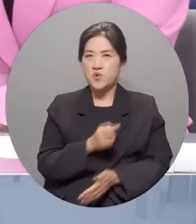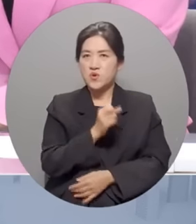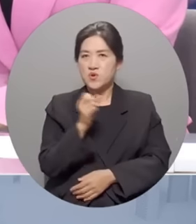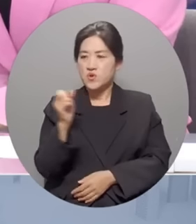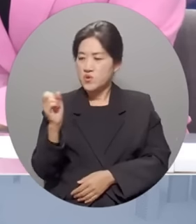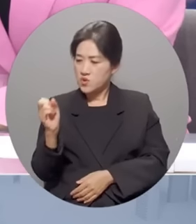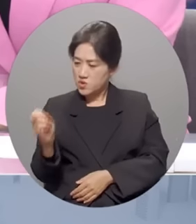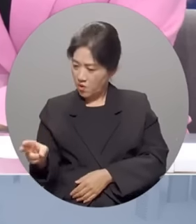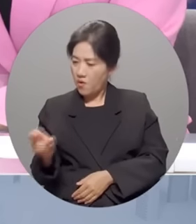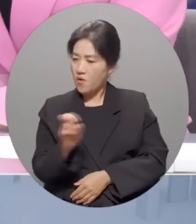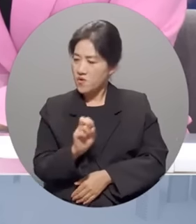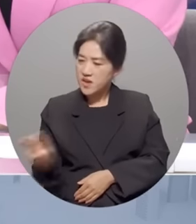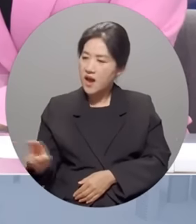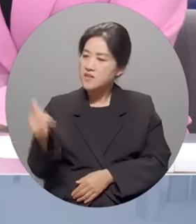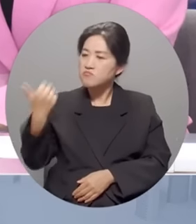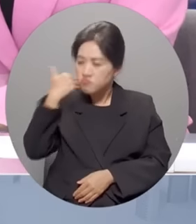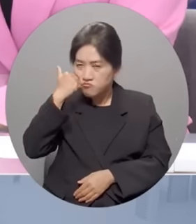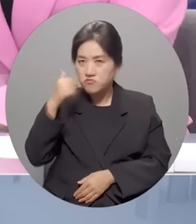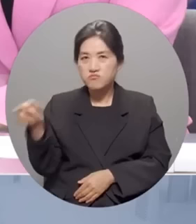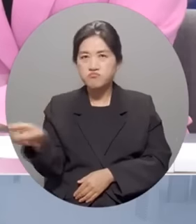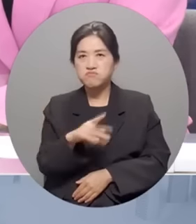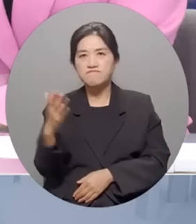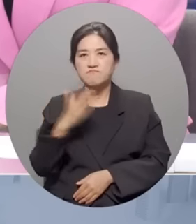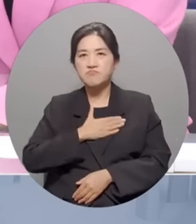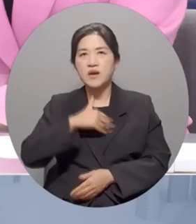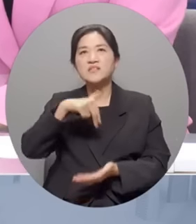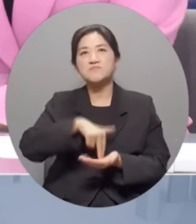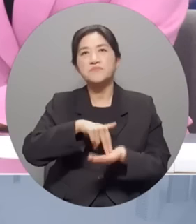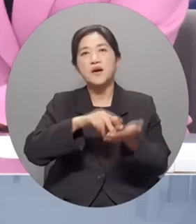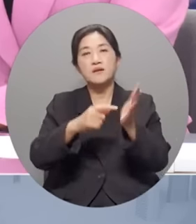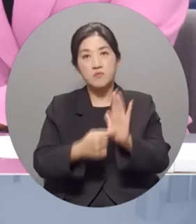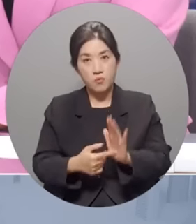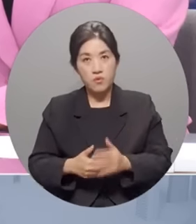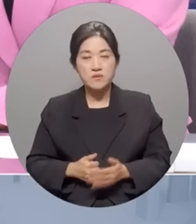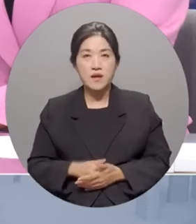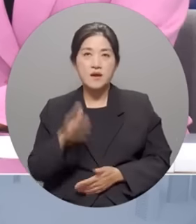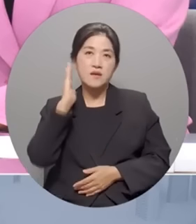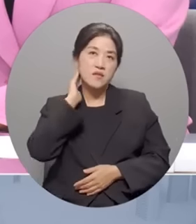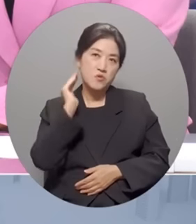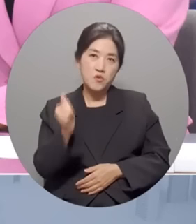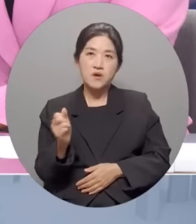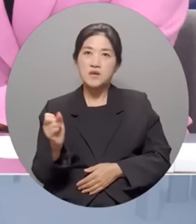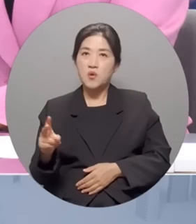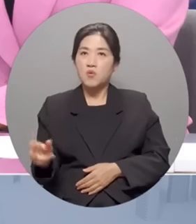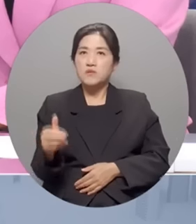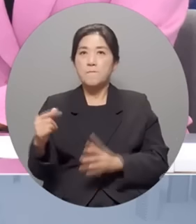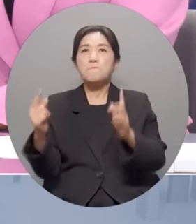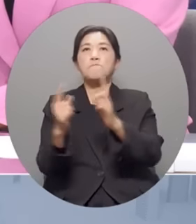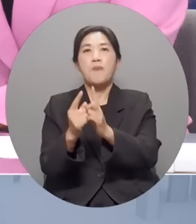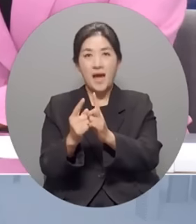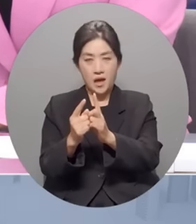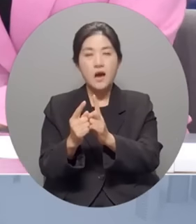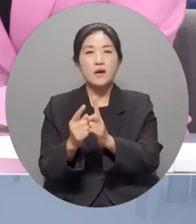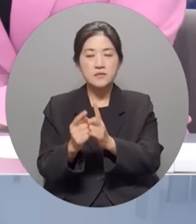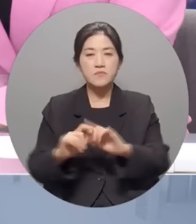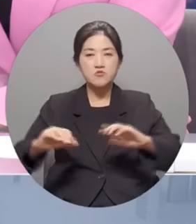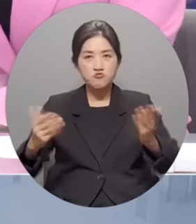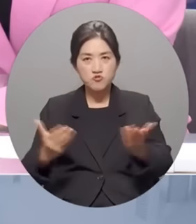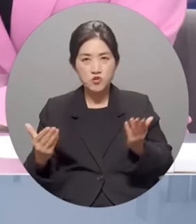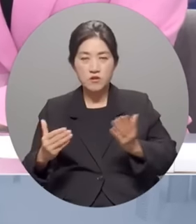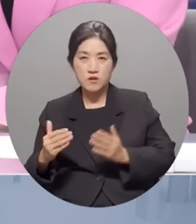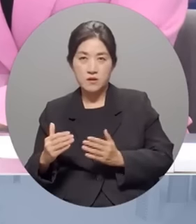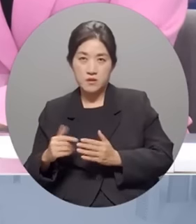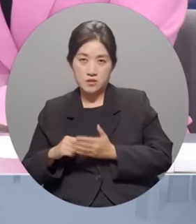대표인지 야당 대표인지 모르겠다며 불쾌한 하는 반응인데요 대통령과 여당 대표가 만났지만 국정 동력이